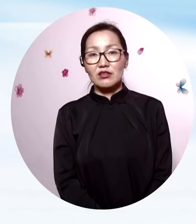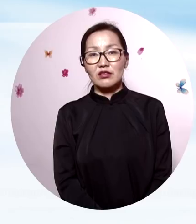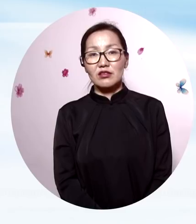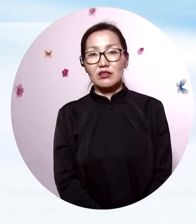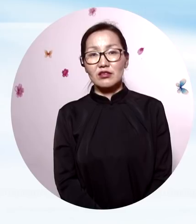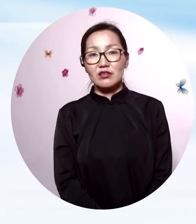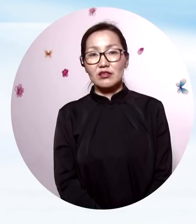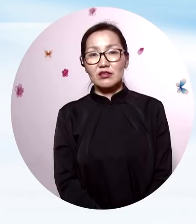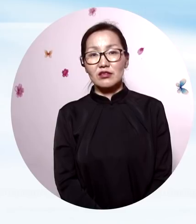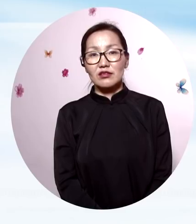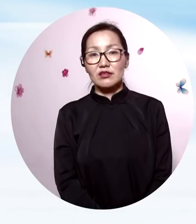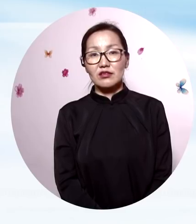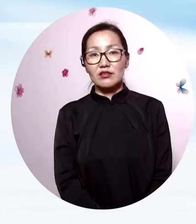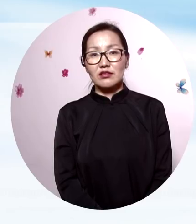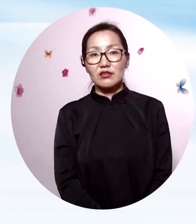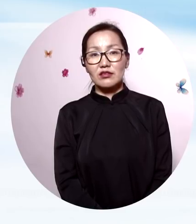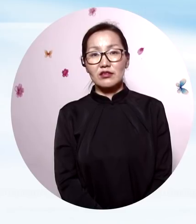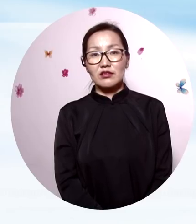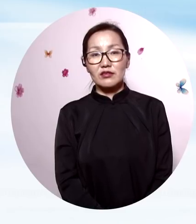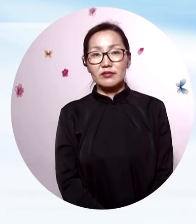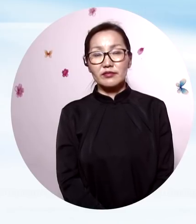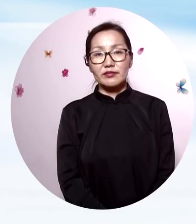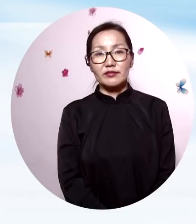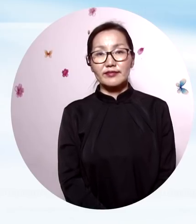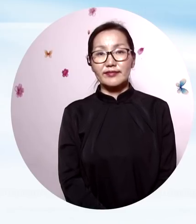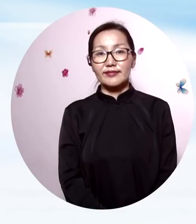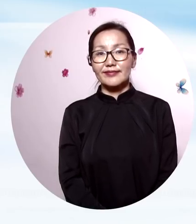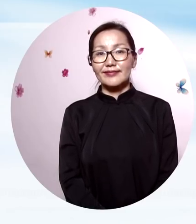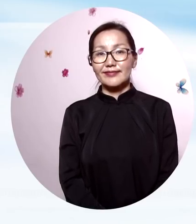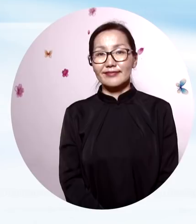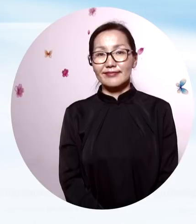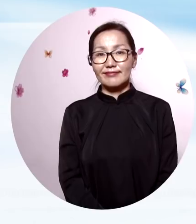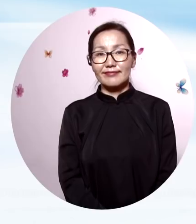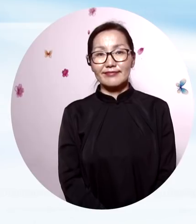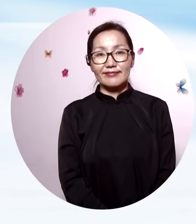А, чадал тэнхээ суух үеийг цэ гэж хэлдэг байна.